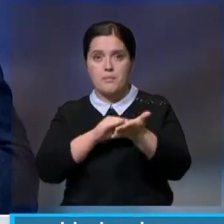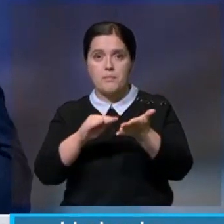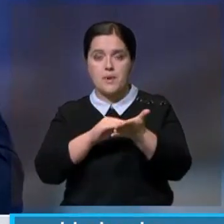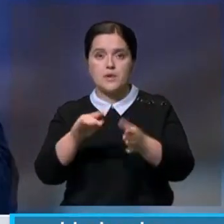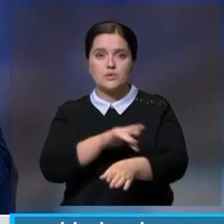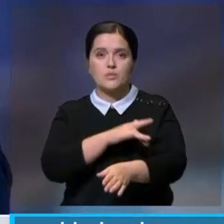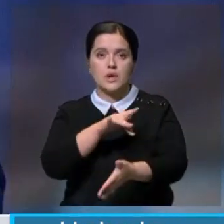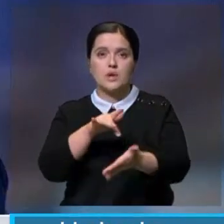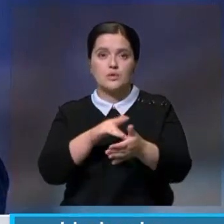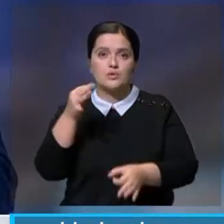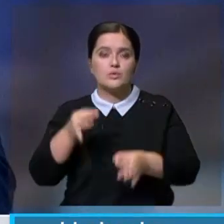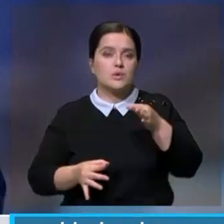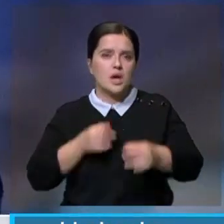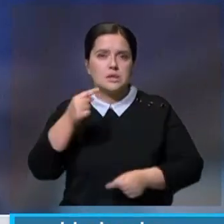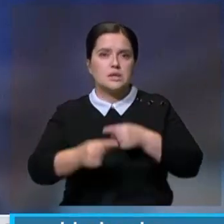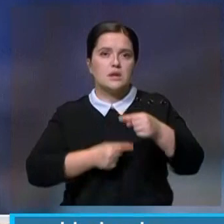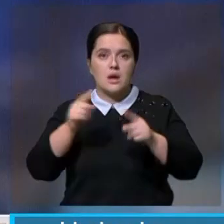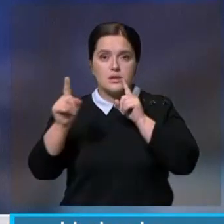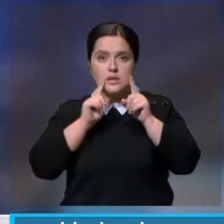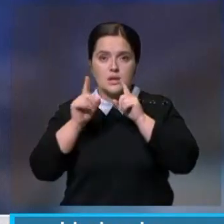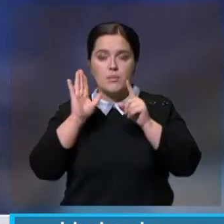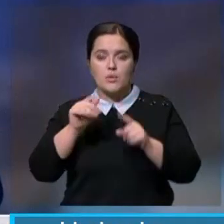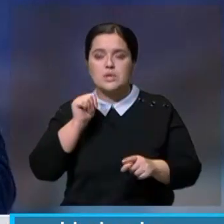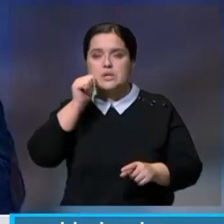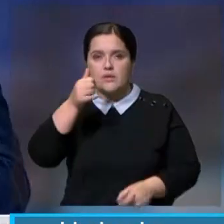городского суда. Следующее заседание назначено на завтра.